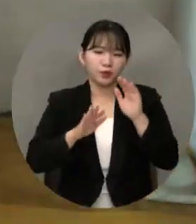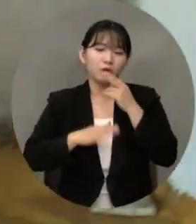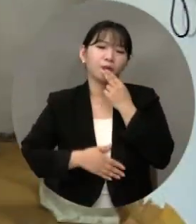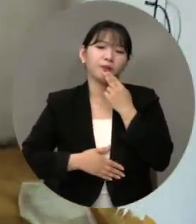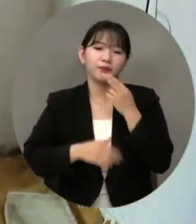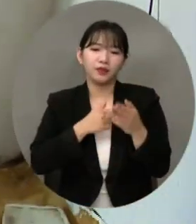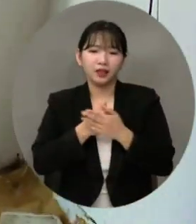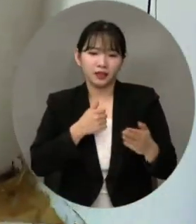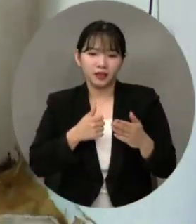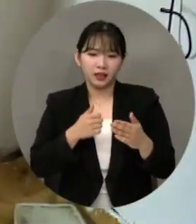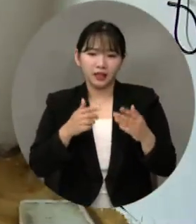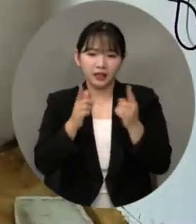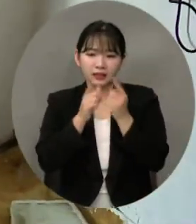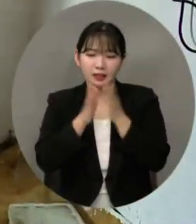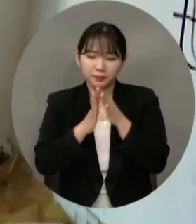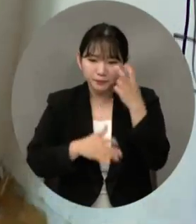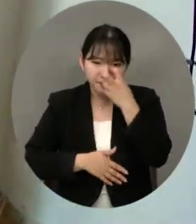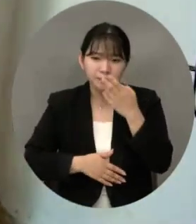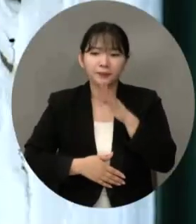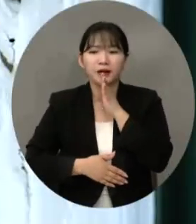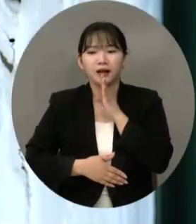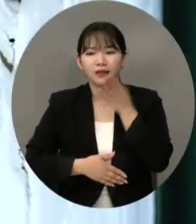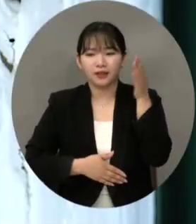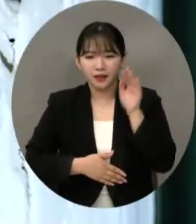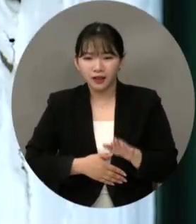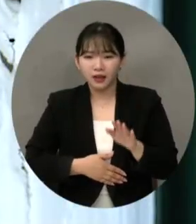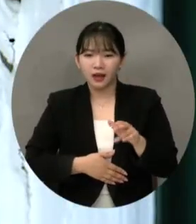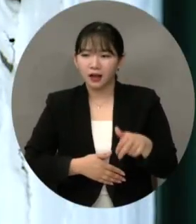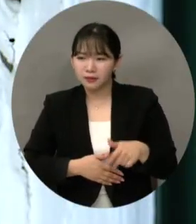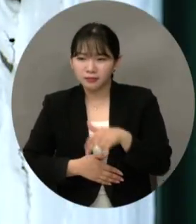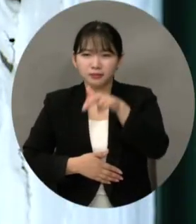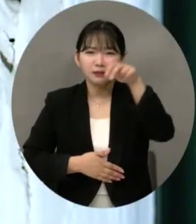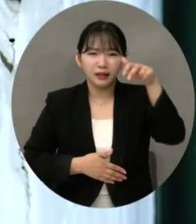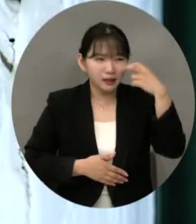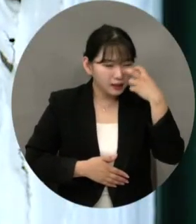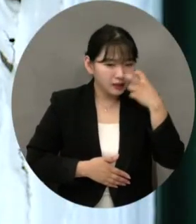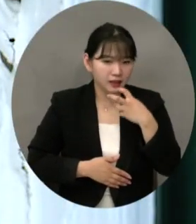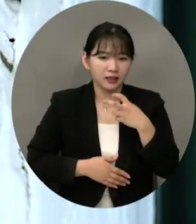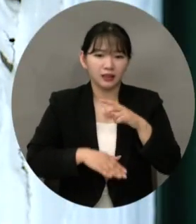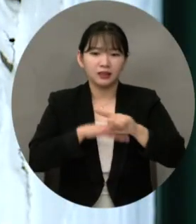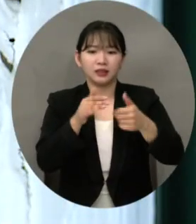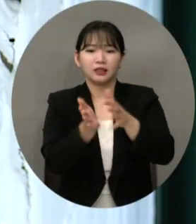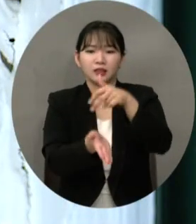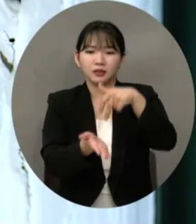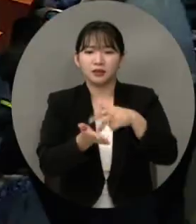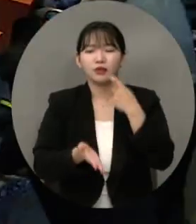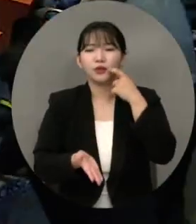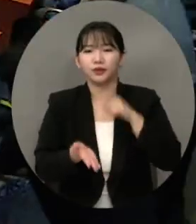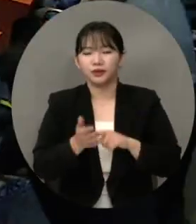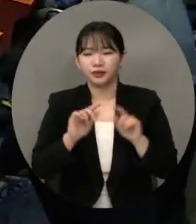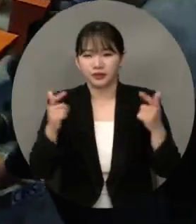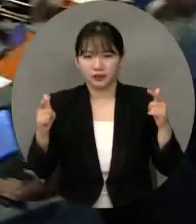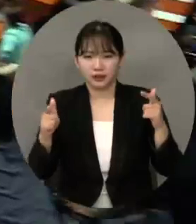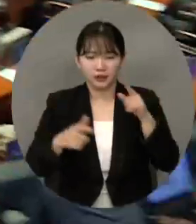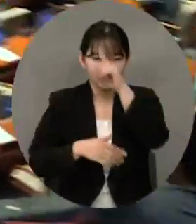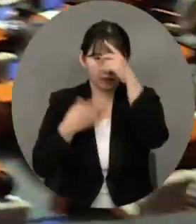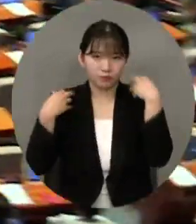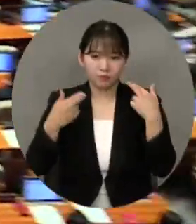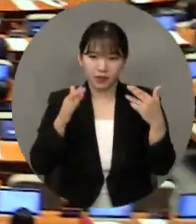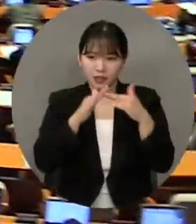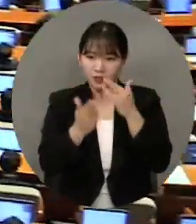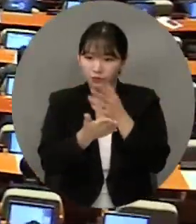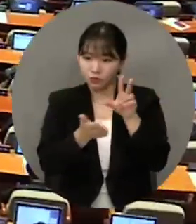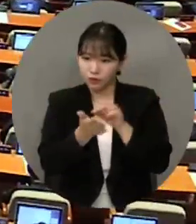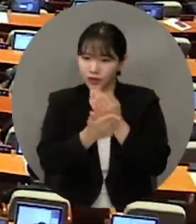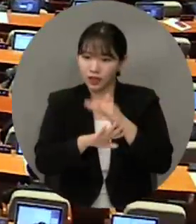검수 과정까지를 한번 거쳐야 되는데 그렇게 한 바퀴를 돌기가 지자체에서 쉽지는 않은 상황이죠. 정부가 빈집 문제 해결을